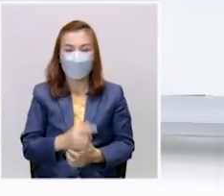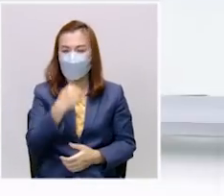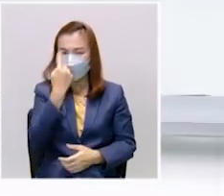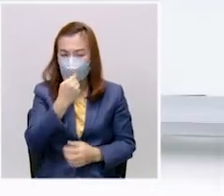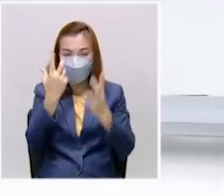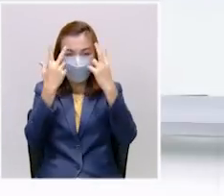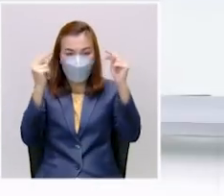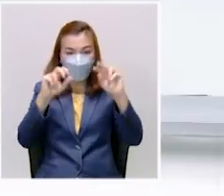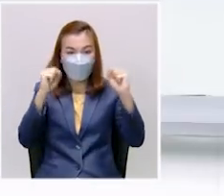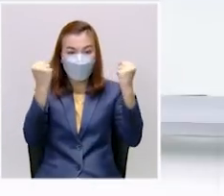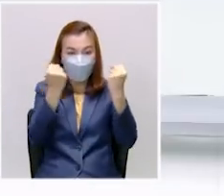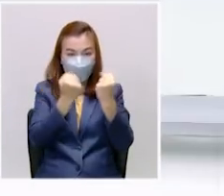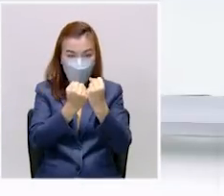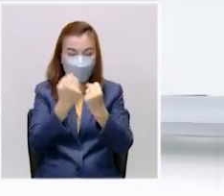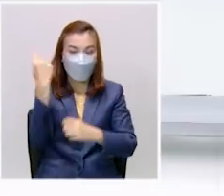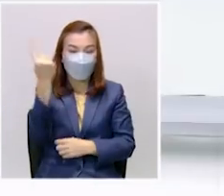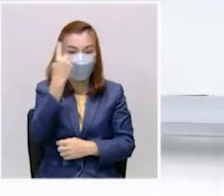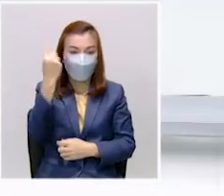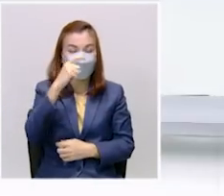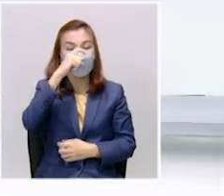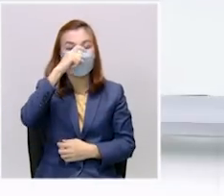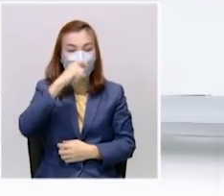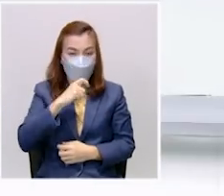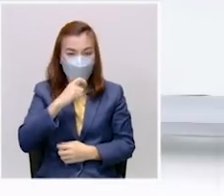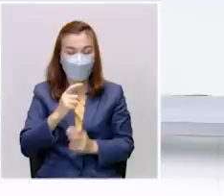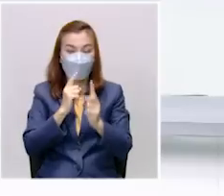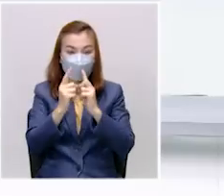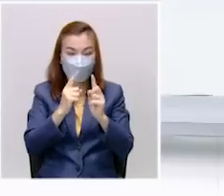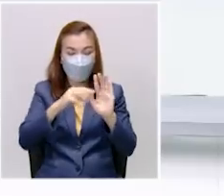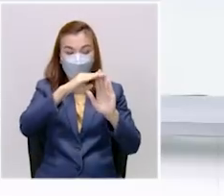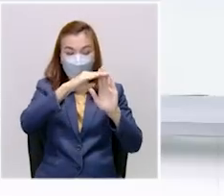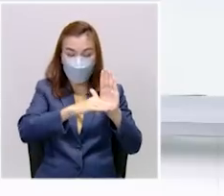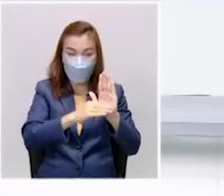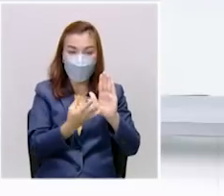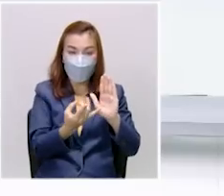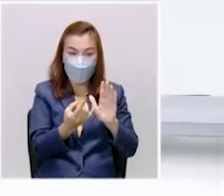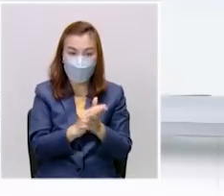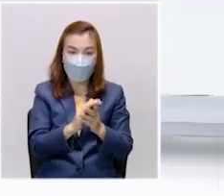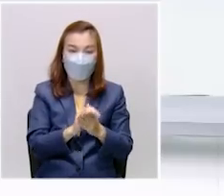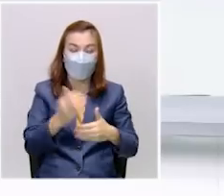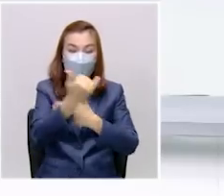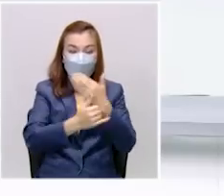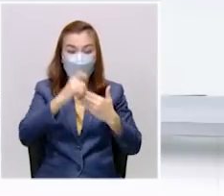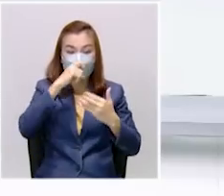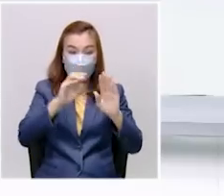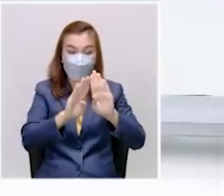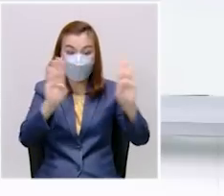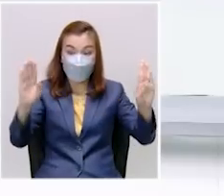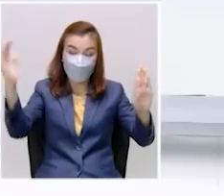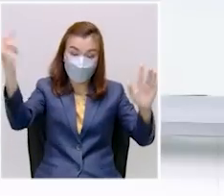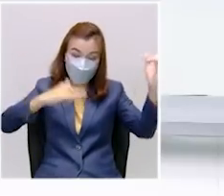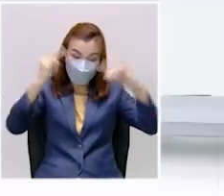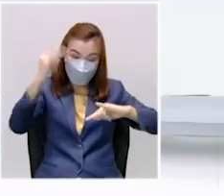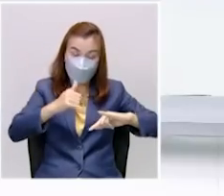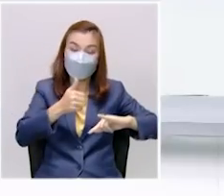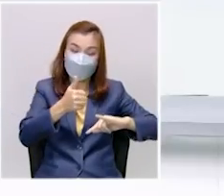นะคะท่านเป็นนายกสมาคมไทยธุรกิจการท่องเที่ยวหรือว่าแอตตานะคะก็พูดถึงข้อดีของการเปิดประเทศนะคะแบบเต็มรูปแบบในวันที่1